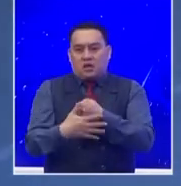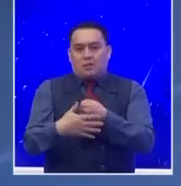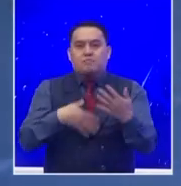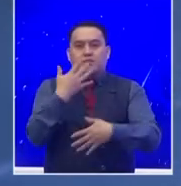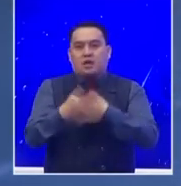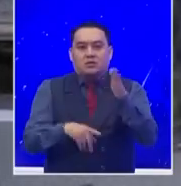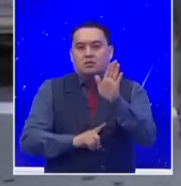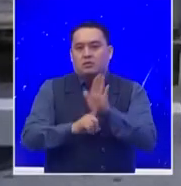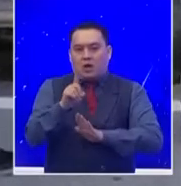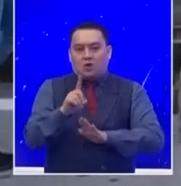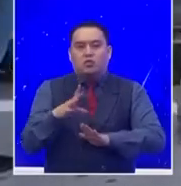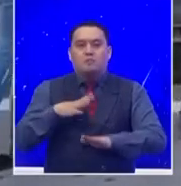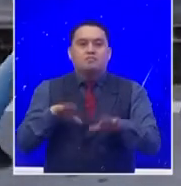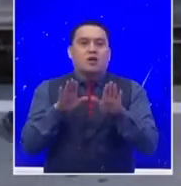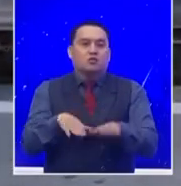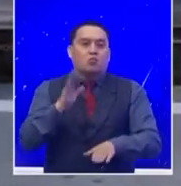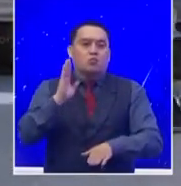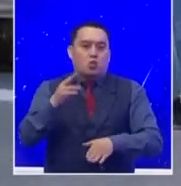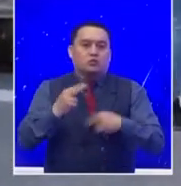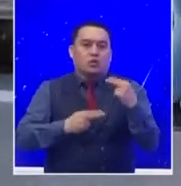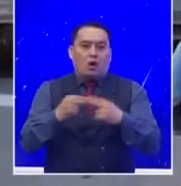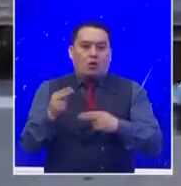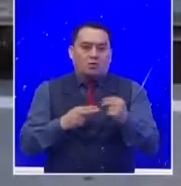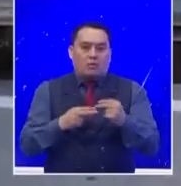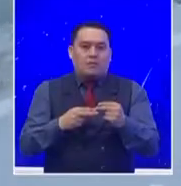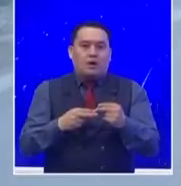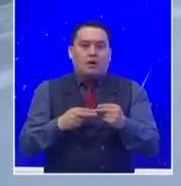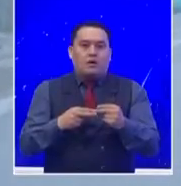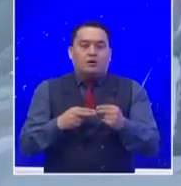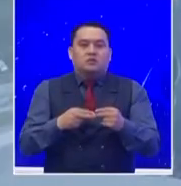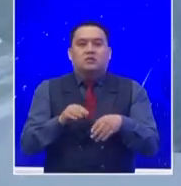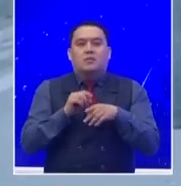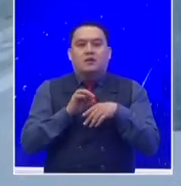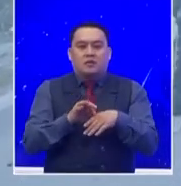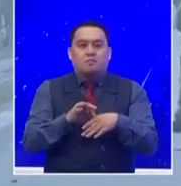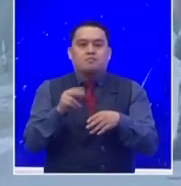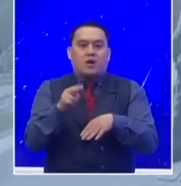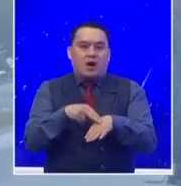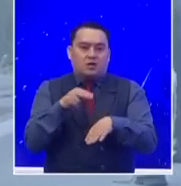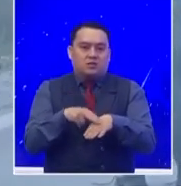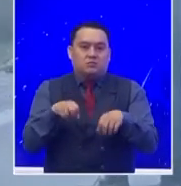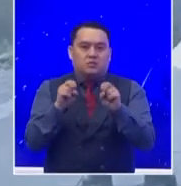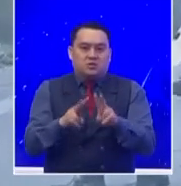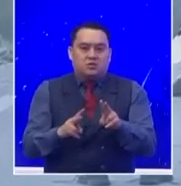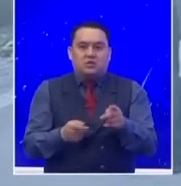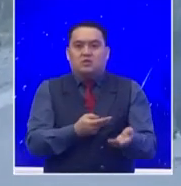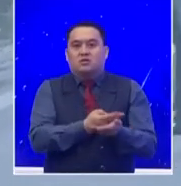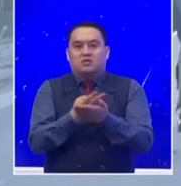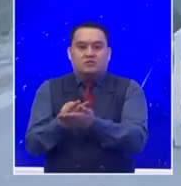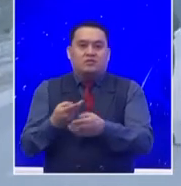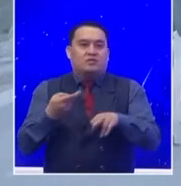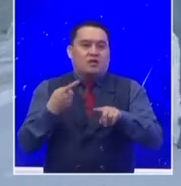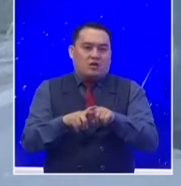Беспорядки начались накануне, когда к местам будущих стройплощадок на паромах в сопровождении полицейского спецназа начали доставлять технику.